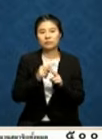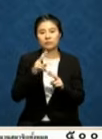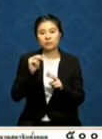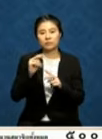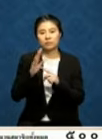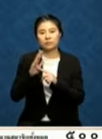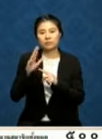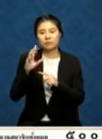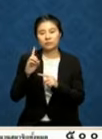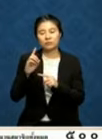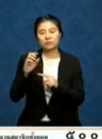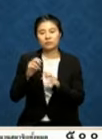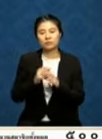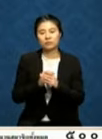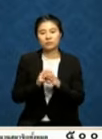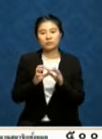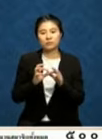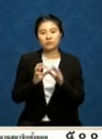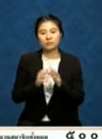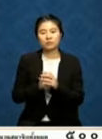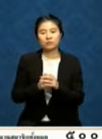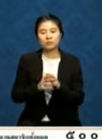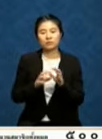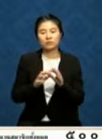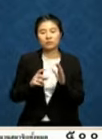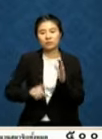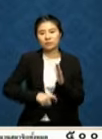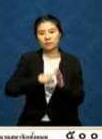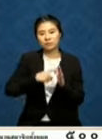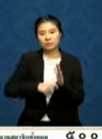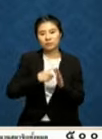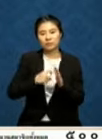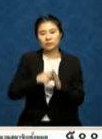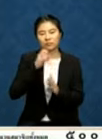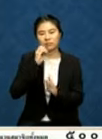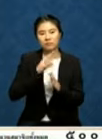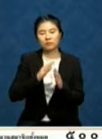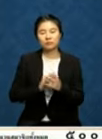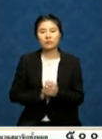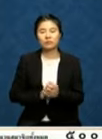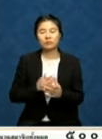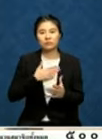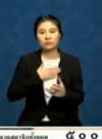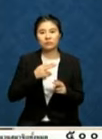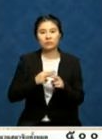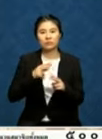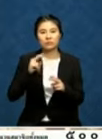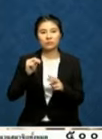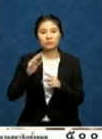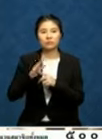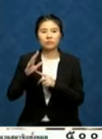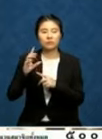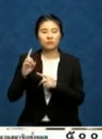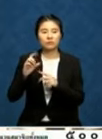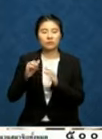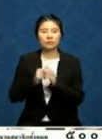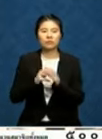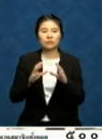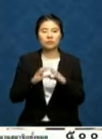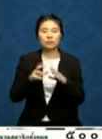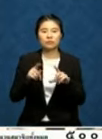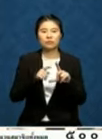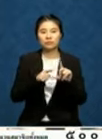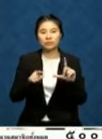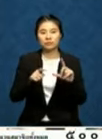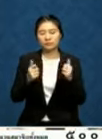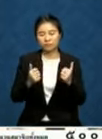บัวประทุมเสนอหลักการและเหตุผลครับ ท่านประธานครับผมณัฐวุฒิบัวประทุมบัญชีรายชื่อพรรคก้าวไกลท่านประธานครับ